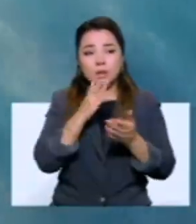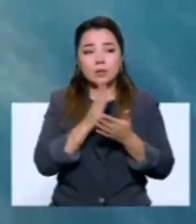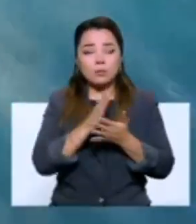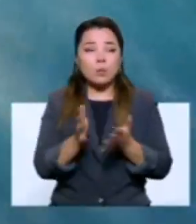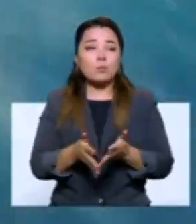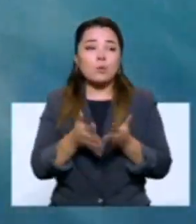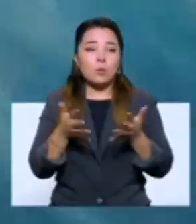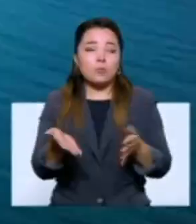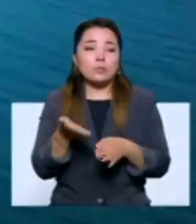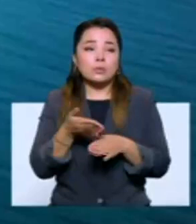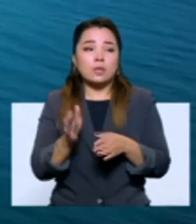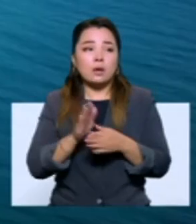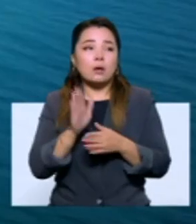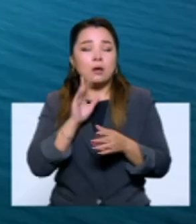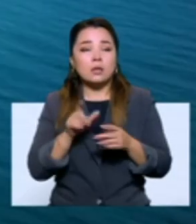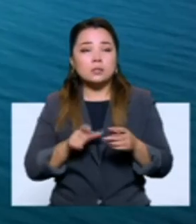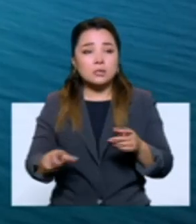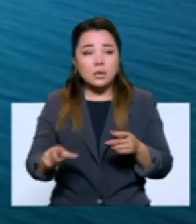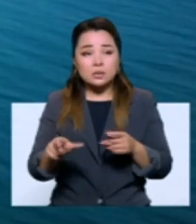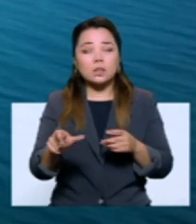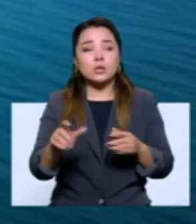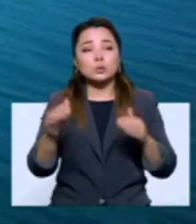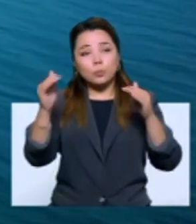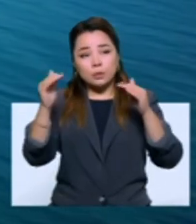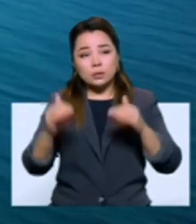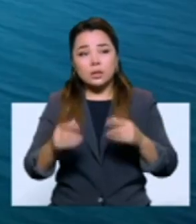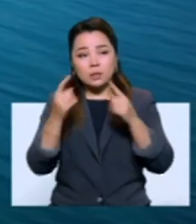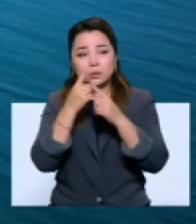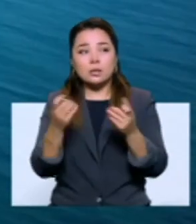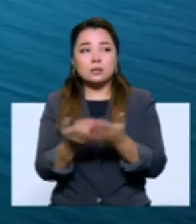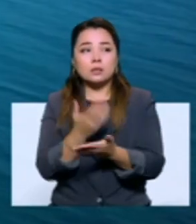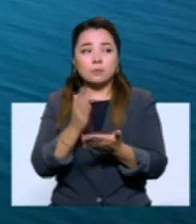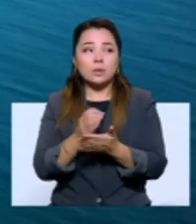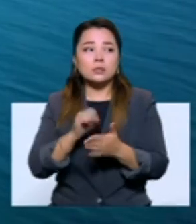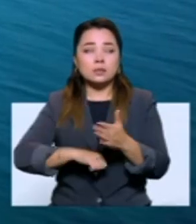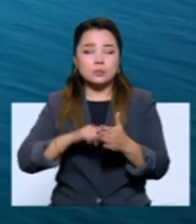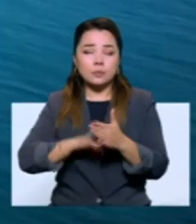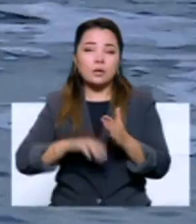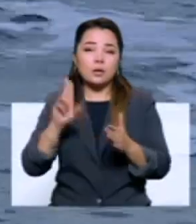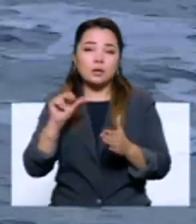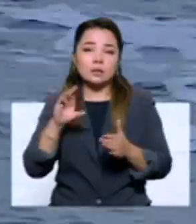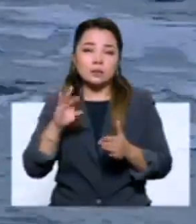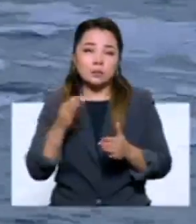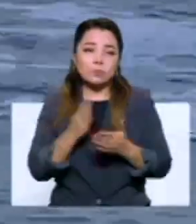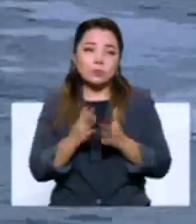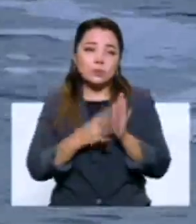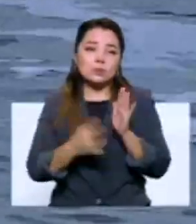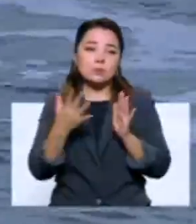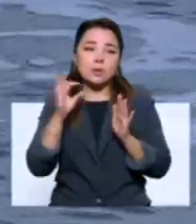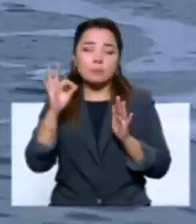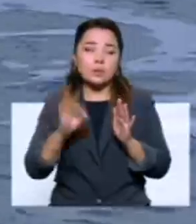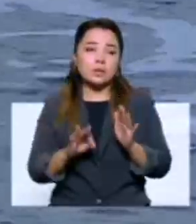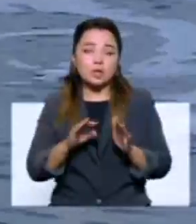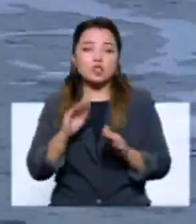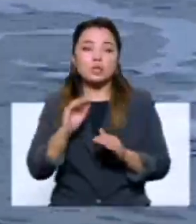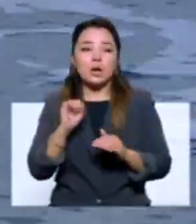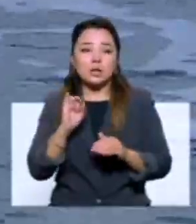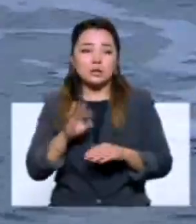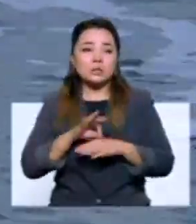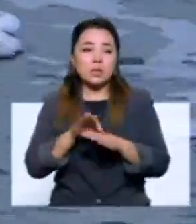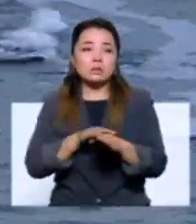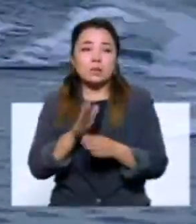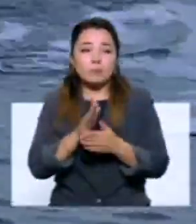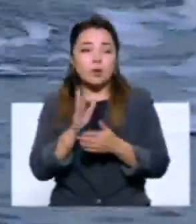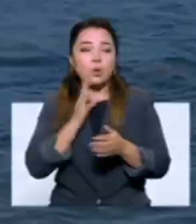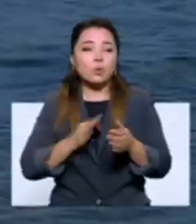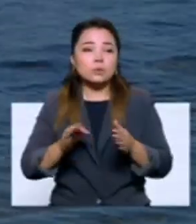басым көпшілігі ағын су мөлшерінен төмендігінен деп топшылайды. Себебі Каспийге судың 95%-ы жайықтан келеді. Ал бұл